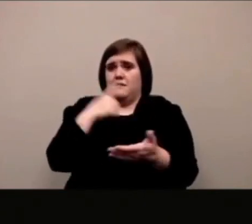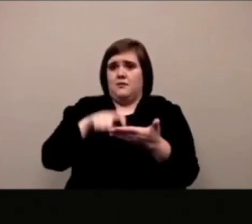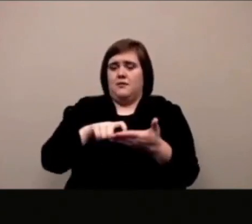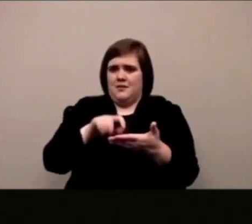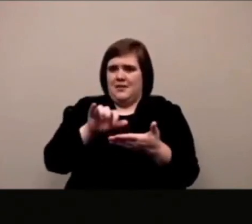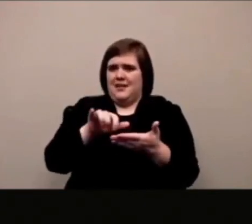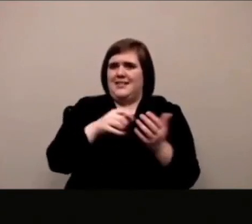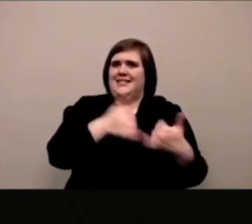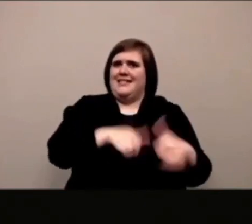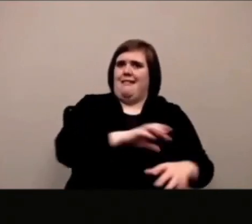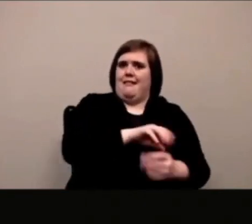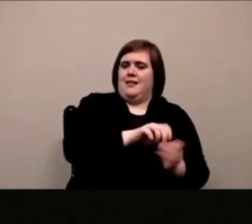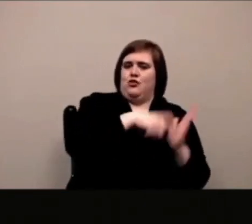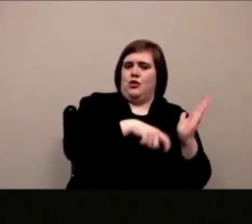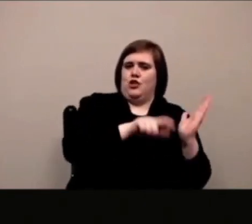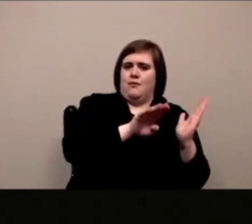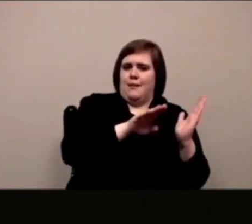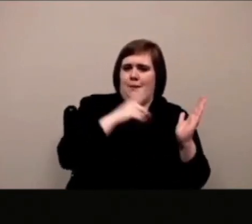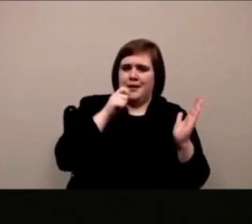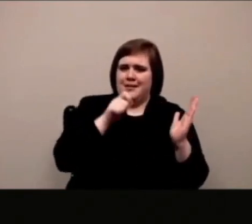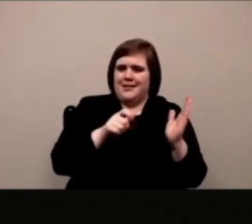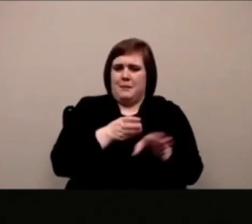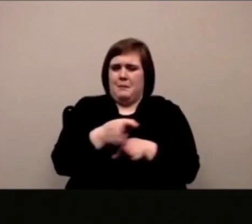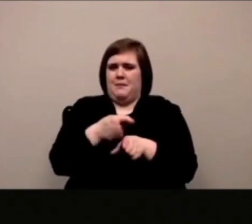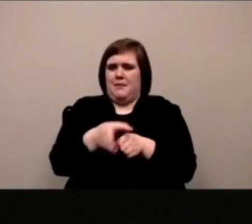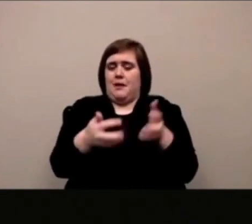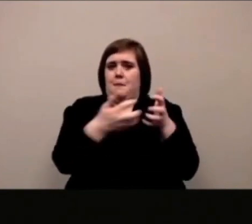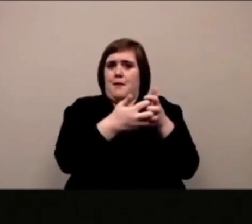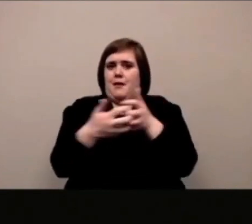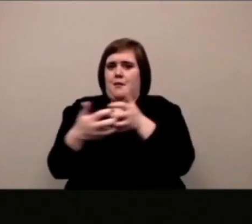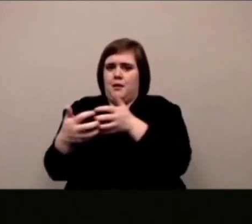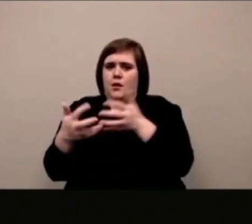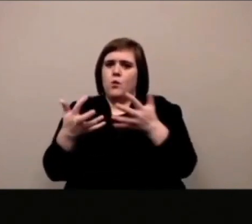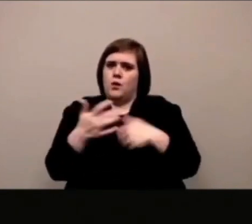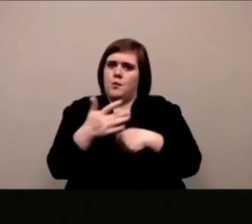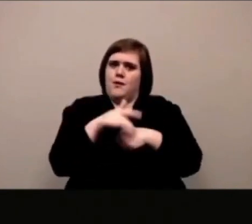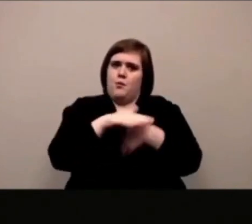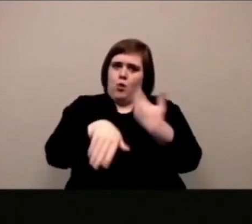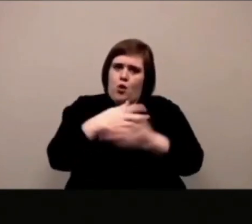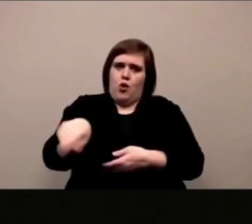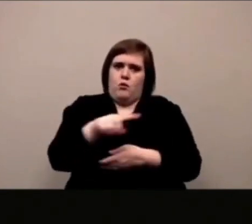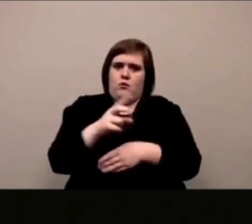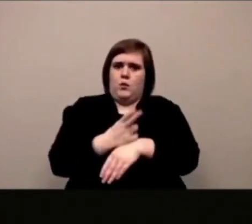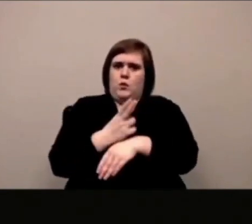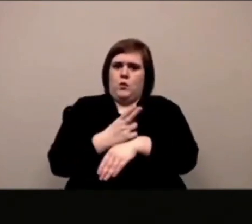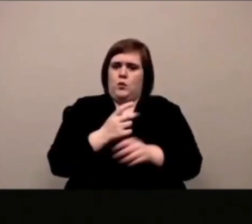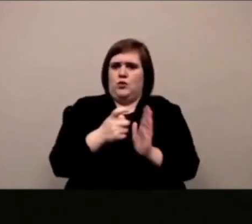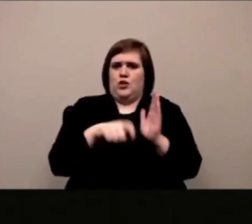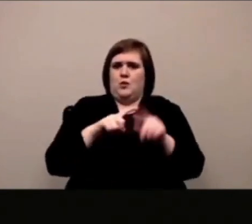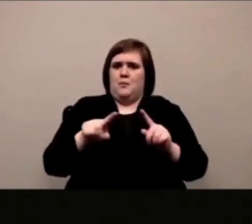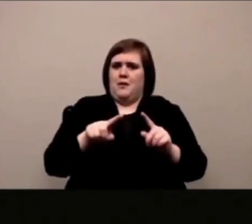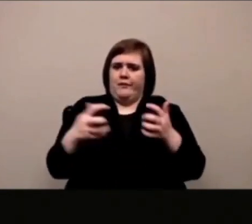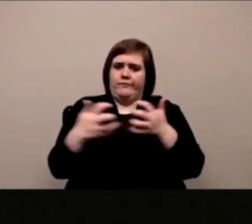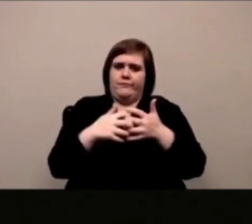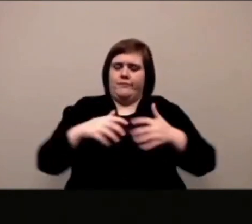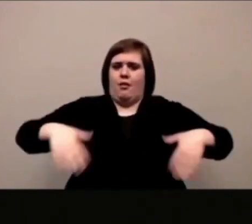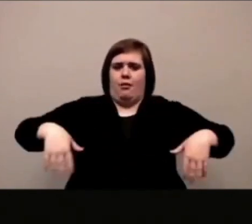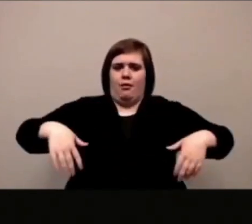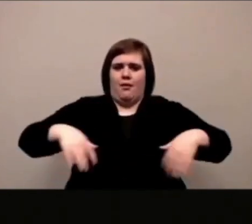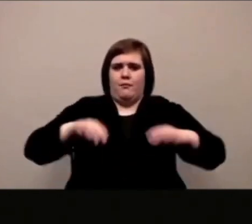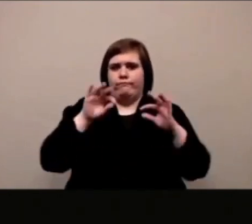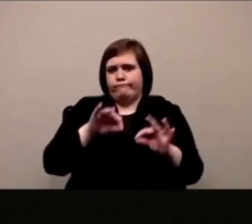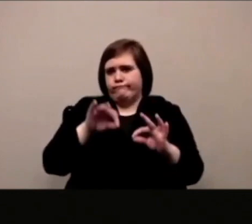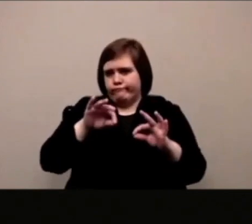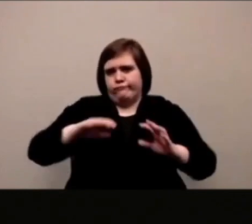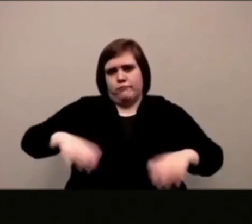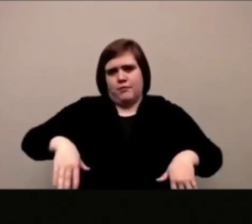ブラウザに何かの不知が出ているのではないかと思いますそしてスクラッチには